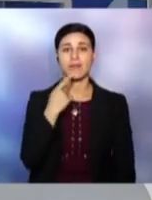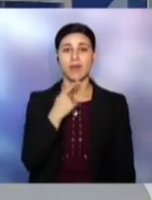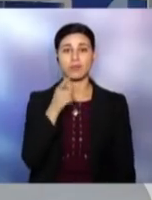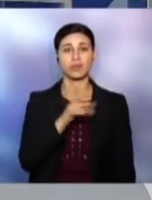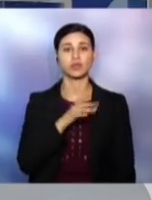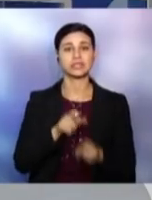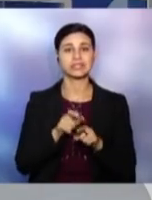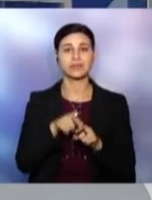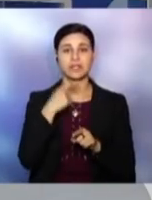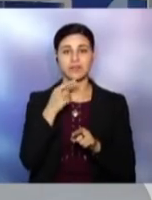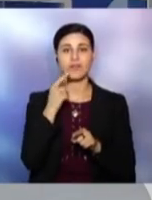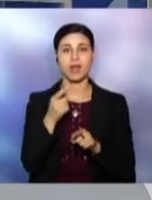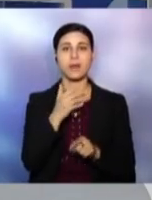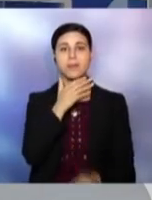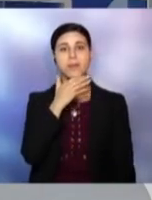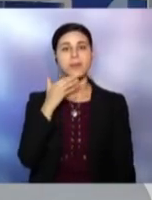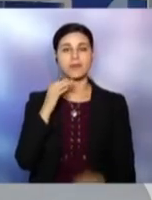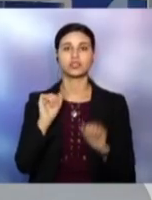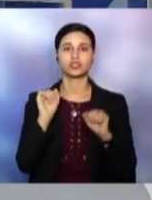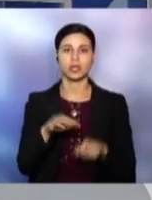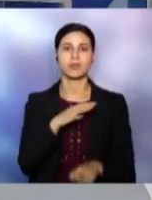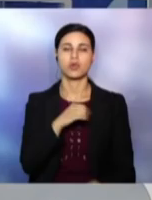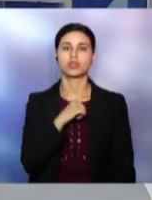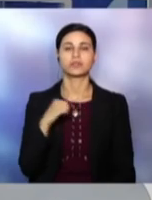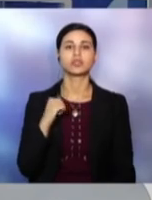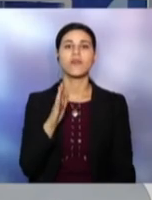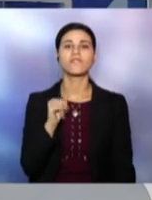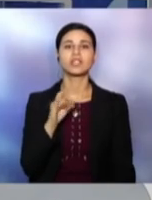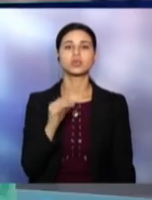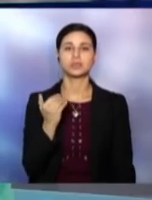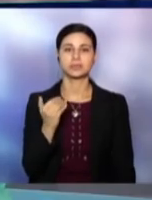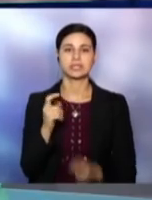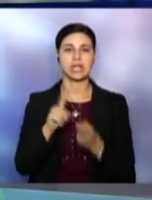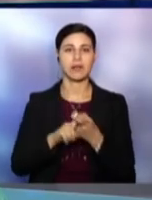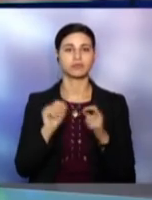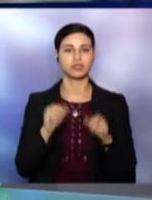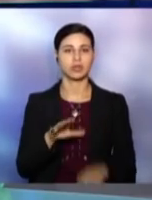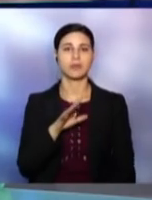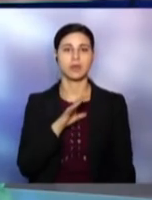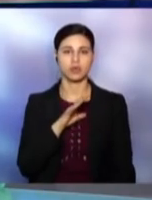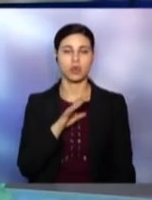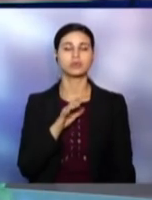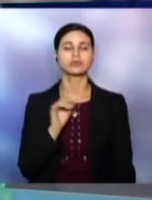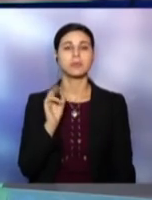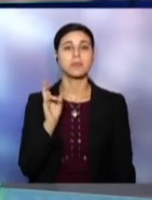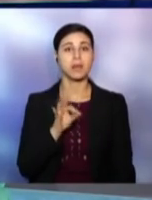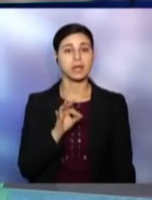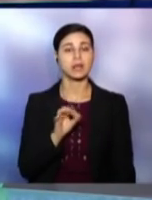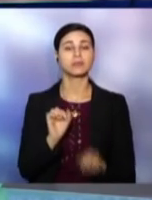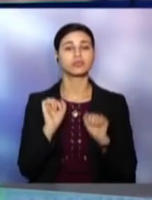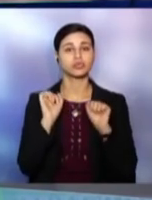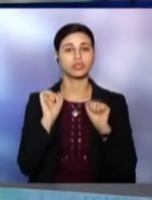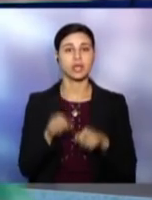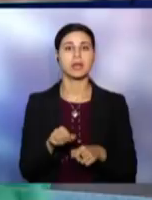ჩამოვთვალეთ, პრაქტიკულად ბევრი მათგანი შეიძლება თვითონ ვირუსული გენეზისაც იყოს, ანუ არ წარმოადგენთ ეს გართულებას, თუმცა შეიძლება